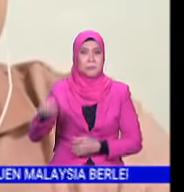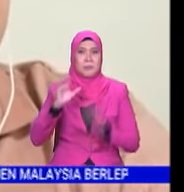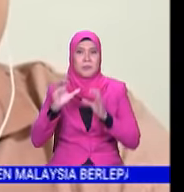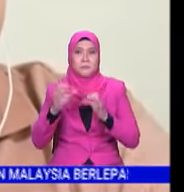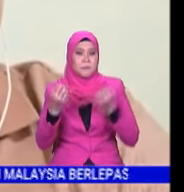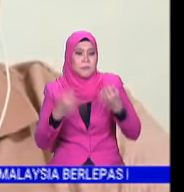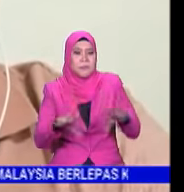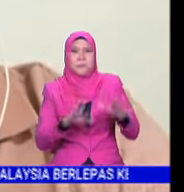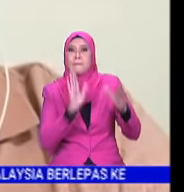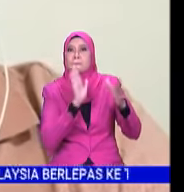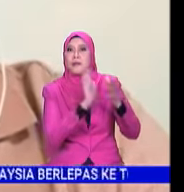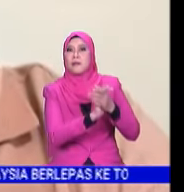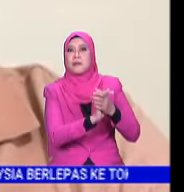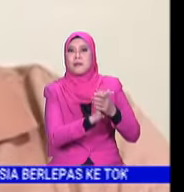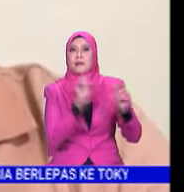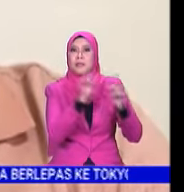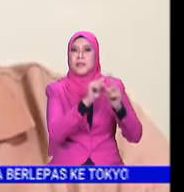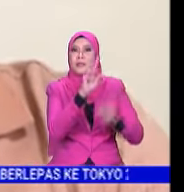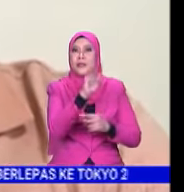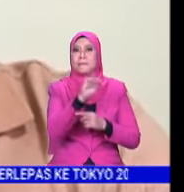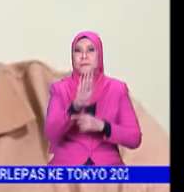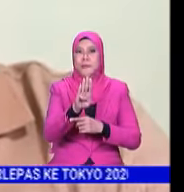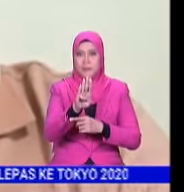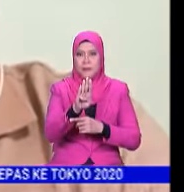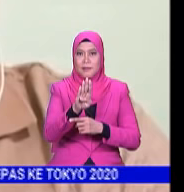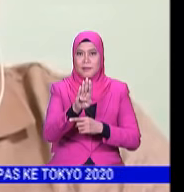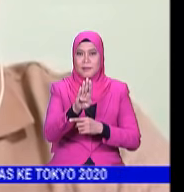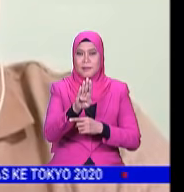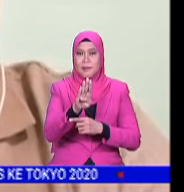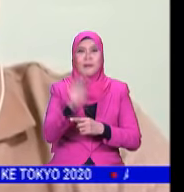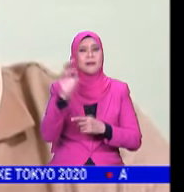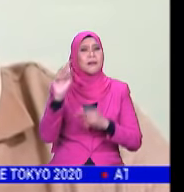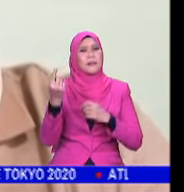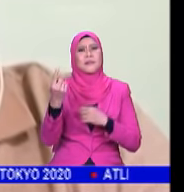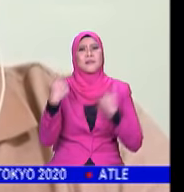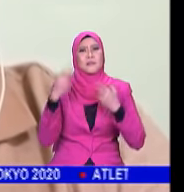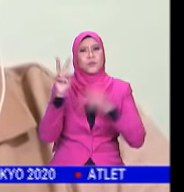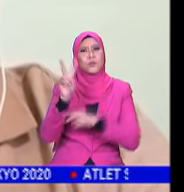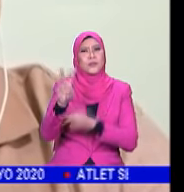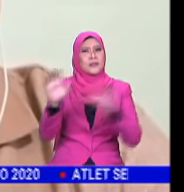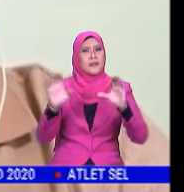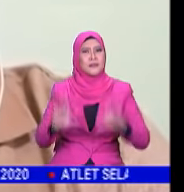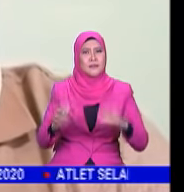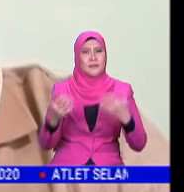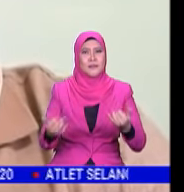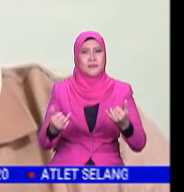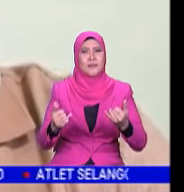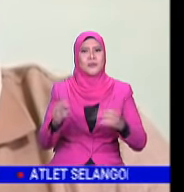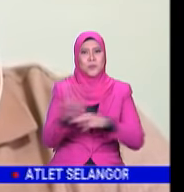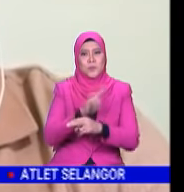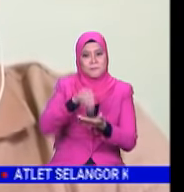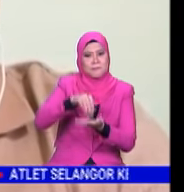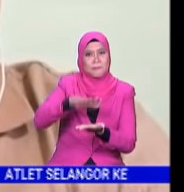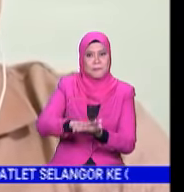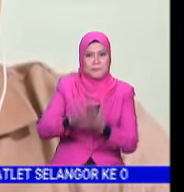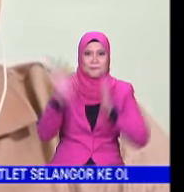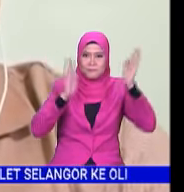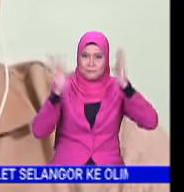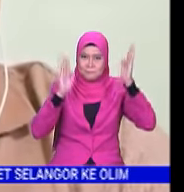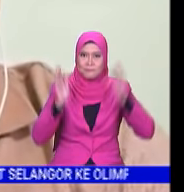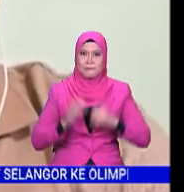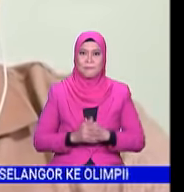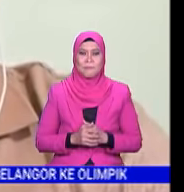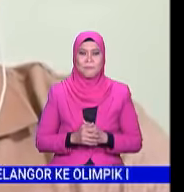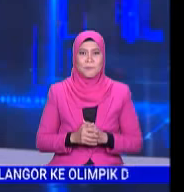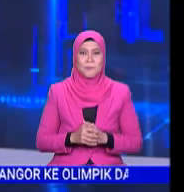hilang kepercayaan kepada Menteri Besar. Jadi hanya dua cara yang setakat ini yang telah diterima pakai di Malaysia.